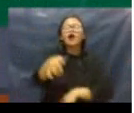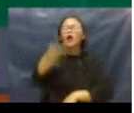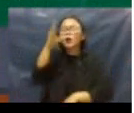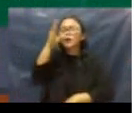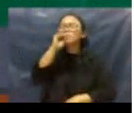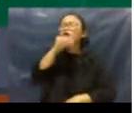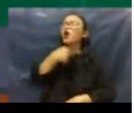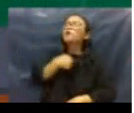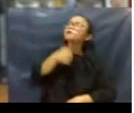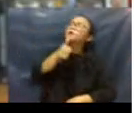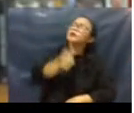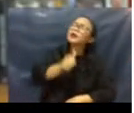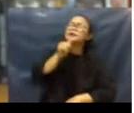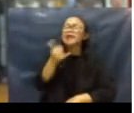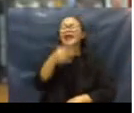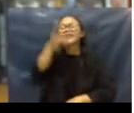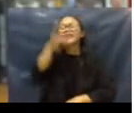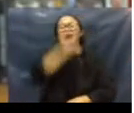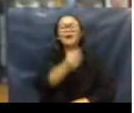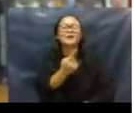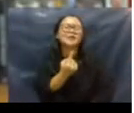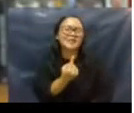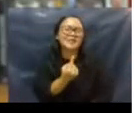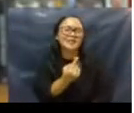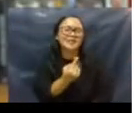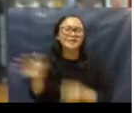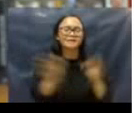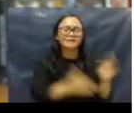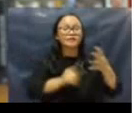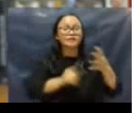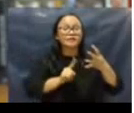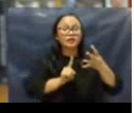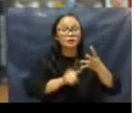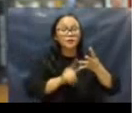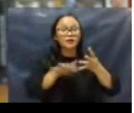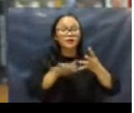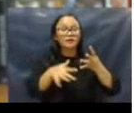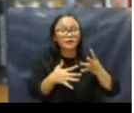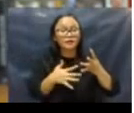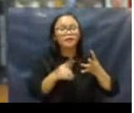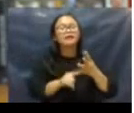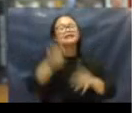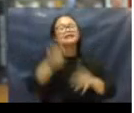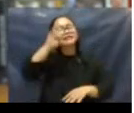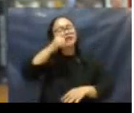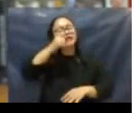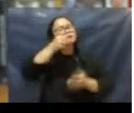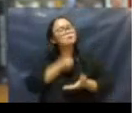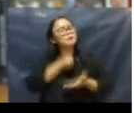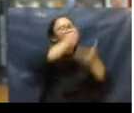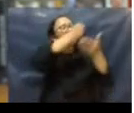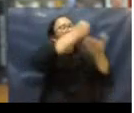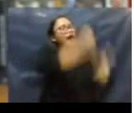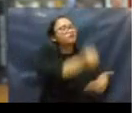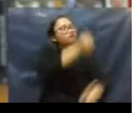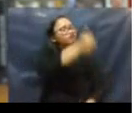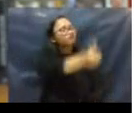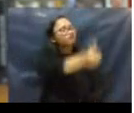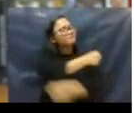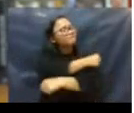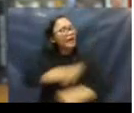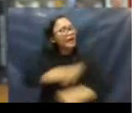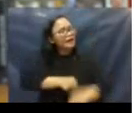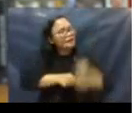benar atau salah. Tips keempat, jangan lupa memberikan penghargaan untuk keberanian dan usaha murid